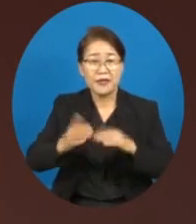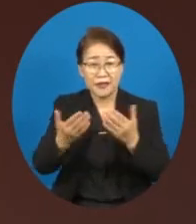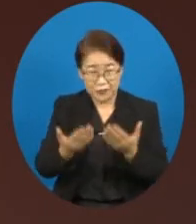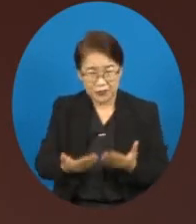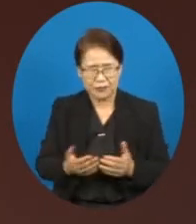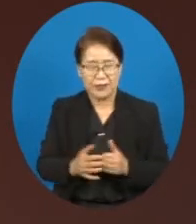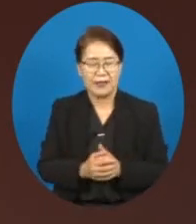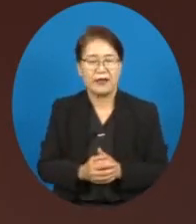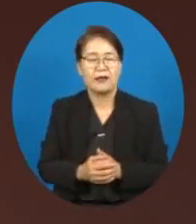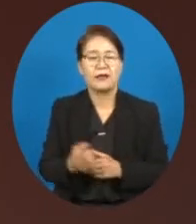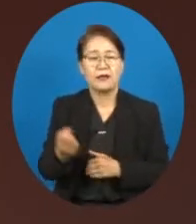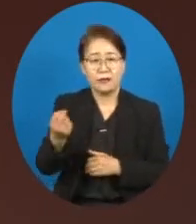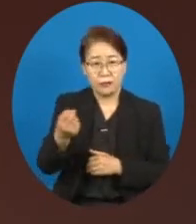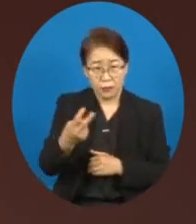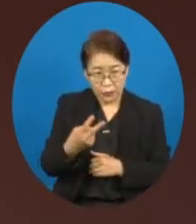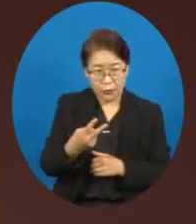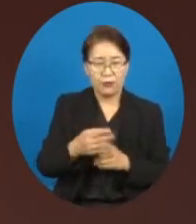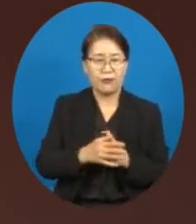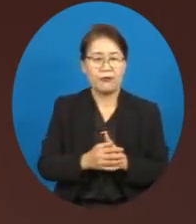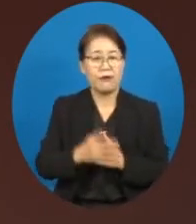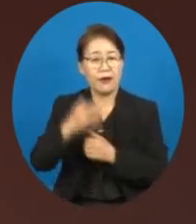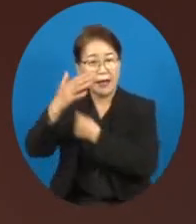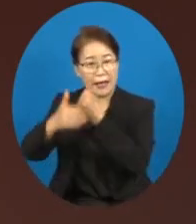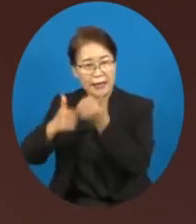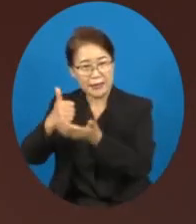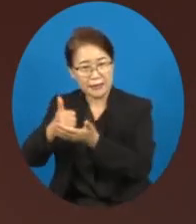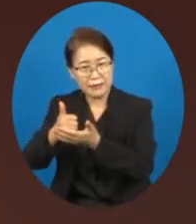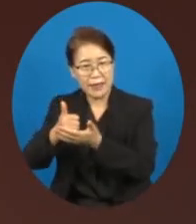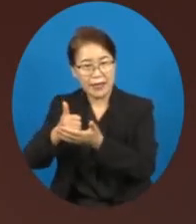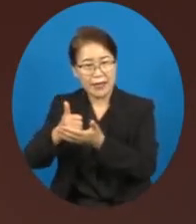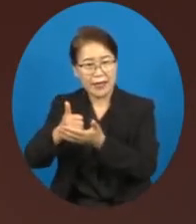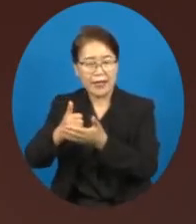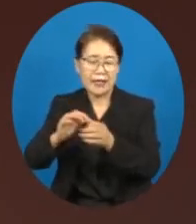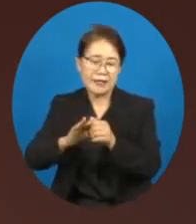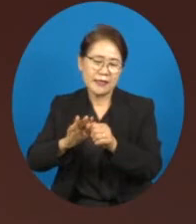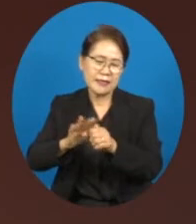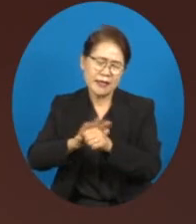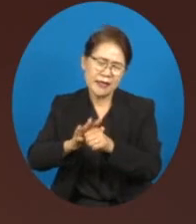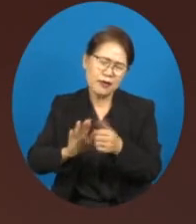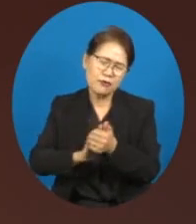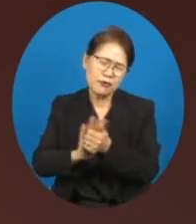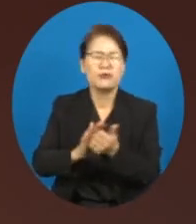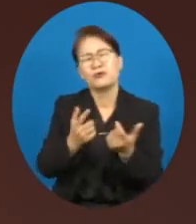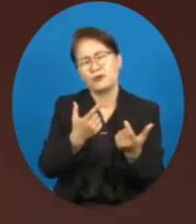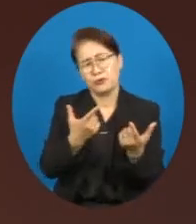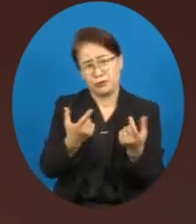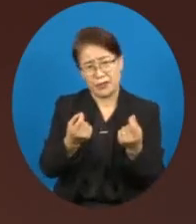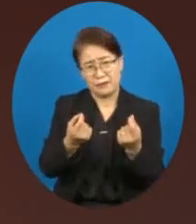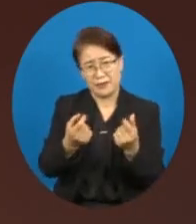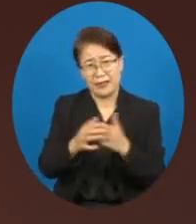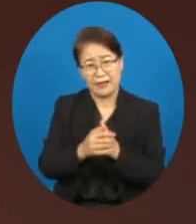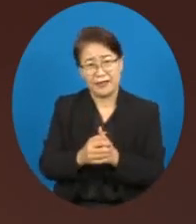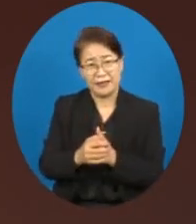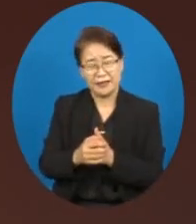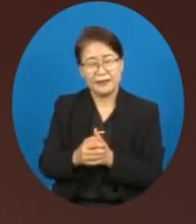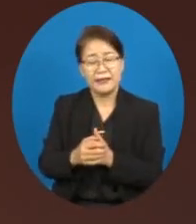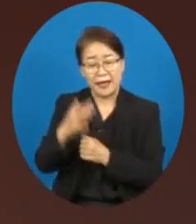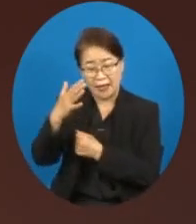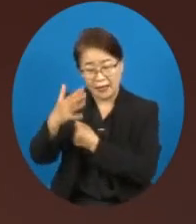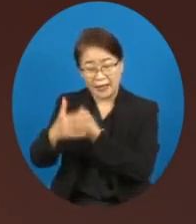그것만이 아닙니다. 하나님의 사랑과 위로도 마찬가지예요. 하나님의 사랑과